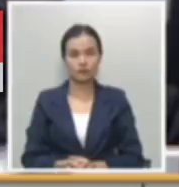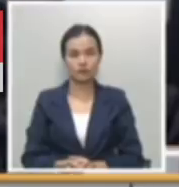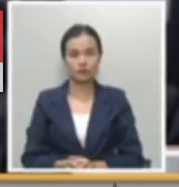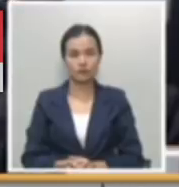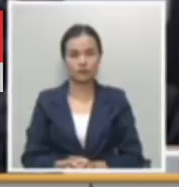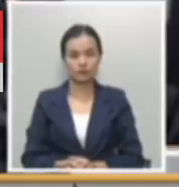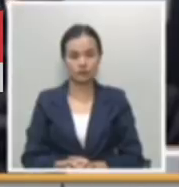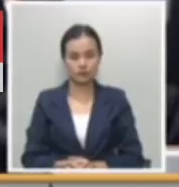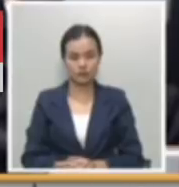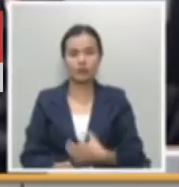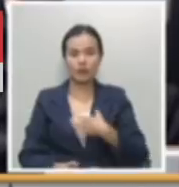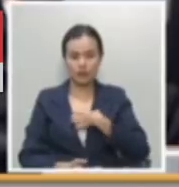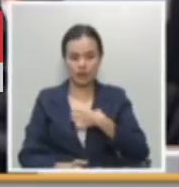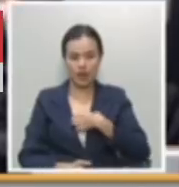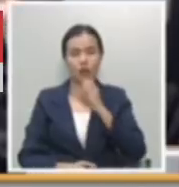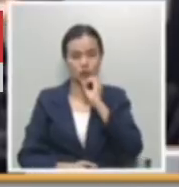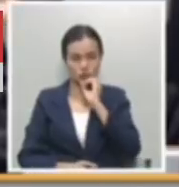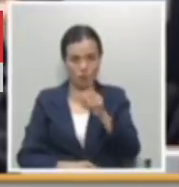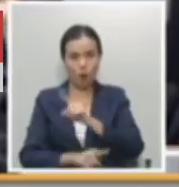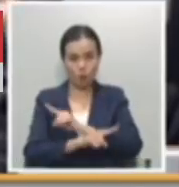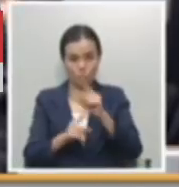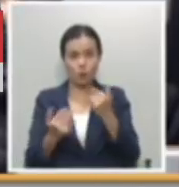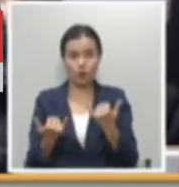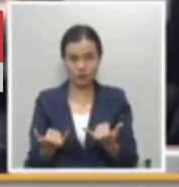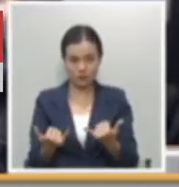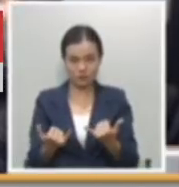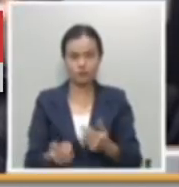สิ่งที่ผมอยากจะบอกวันนี้ก็คือว่า